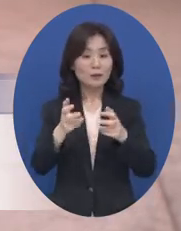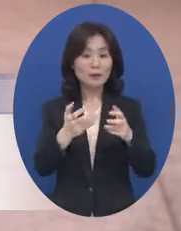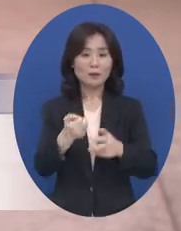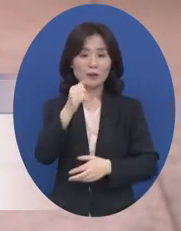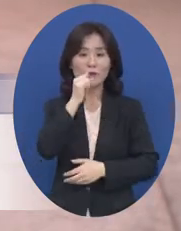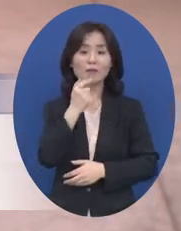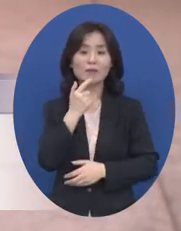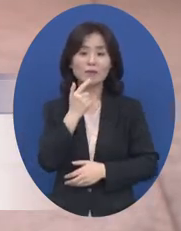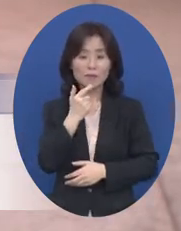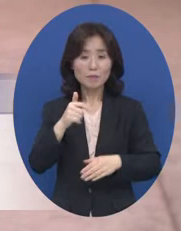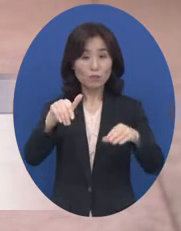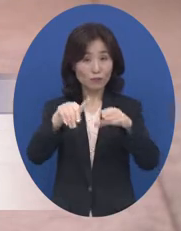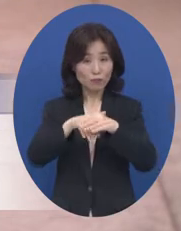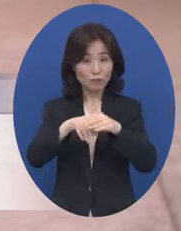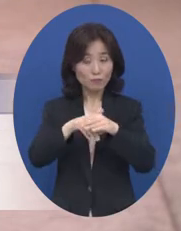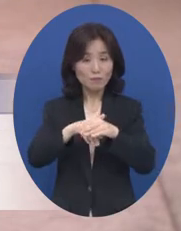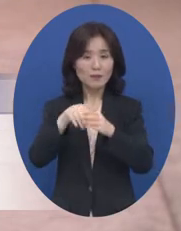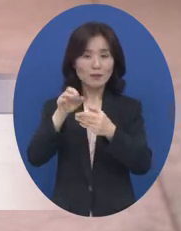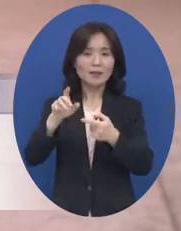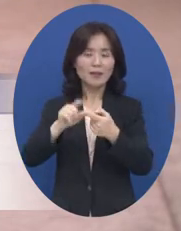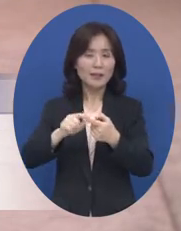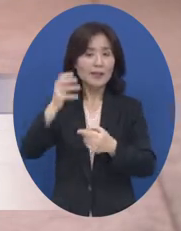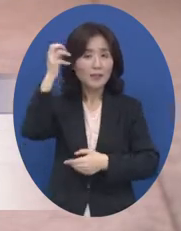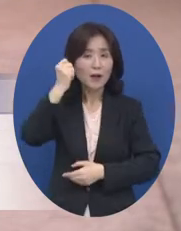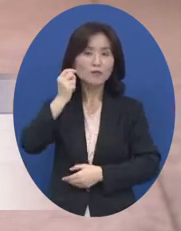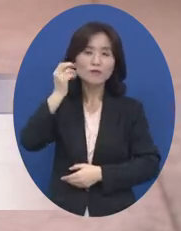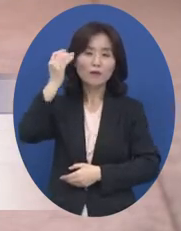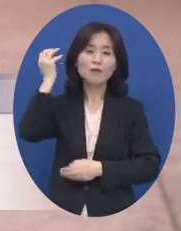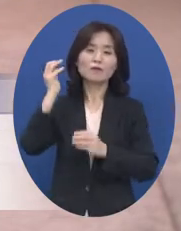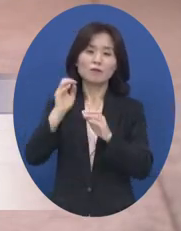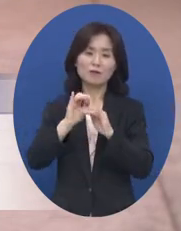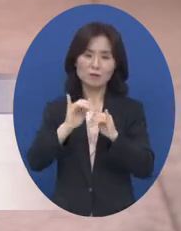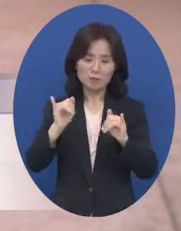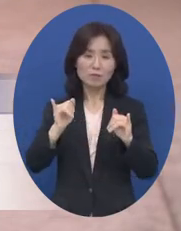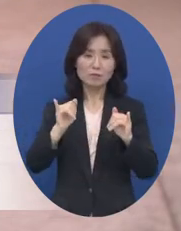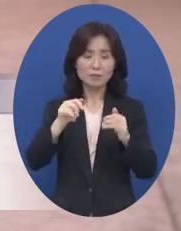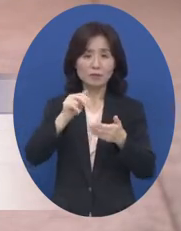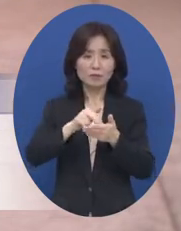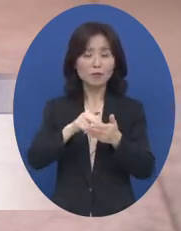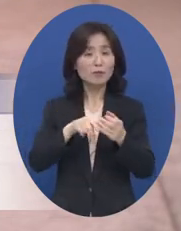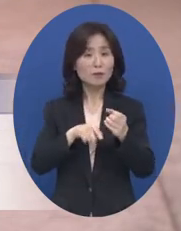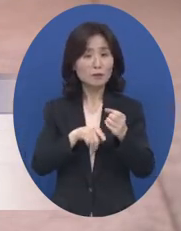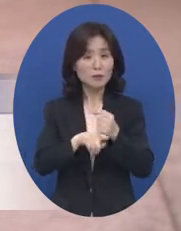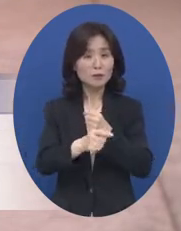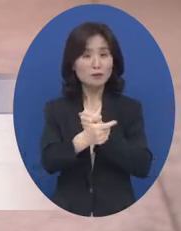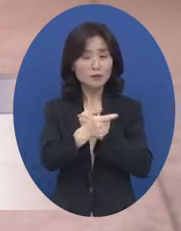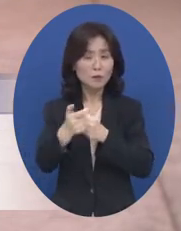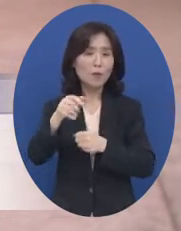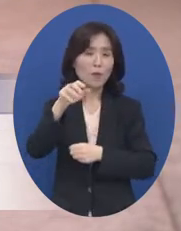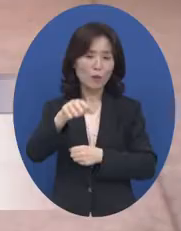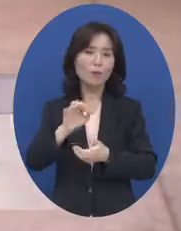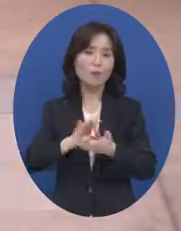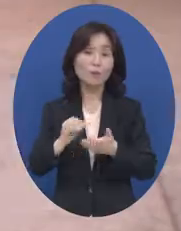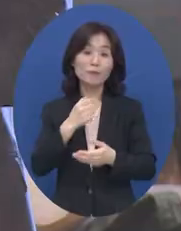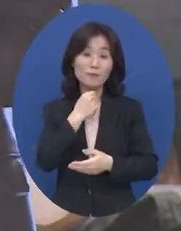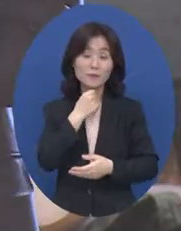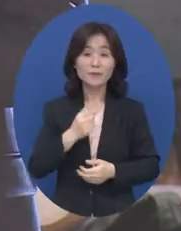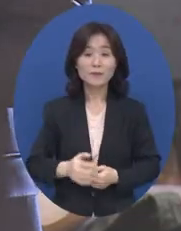어떤 문화적 가치들을 기억하고 추억하는 사람들한테는 또 의미 있는 공간으로서 활용됐으면 하는 바람을 갖고